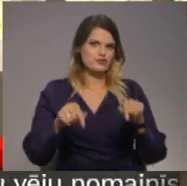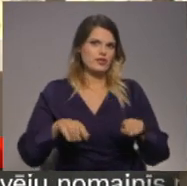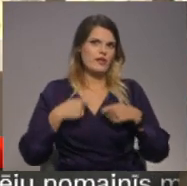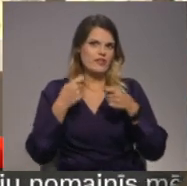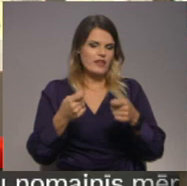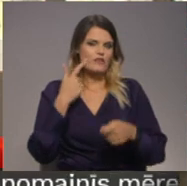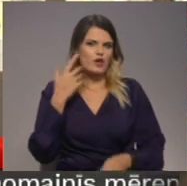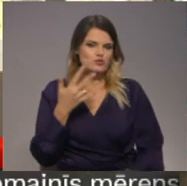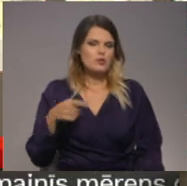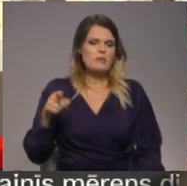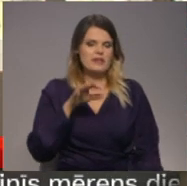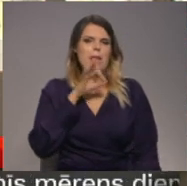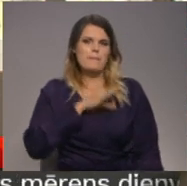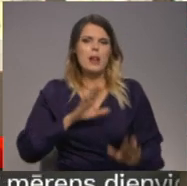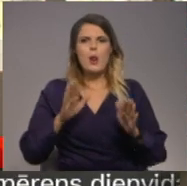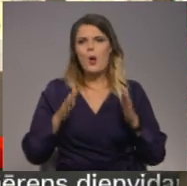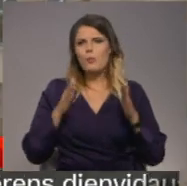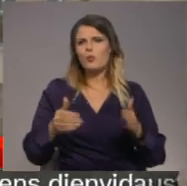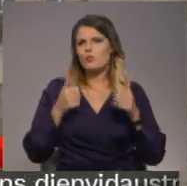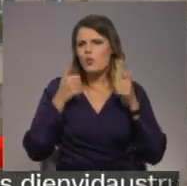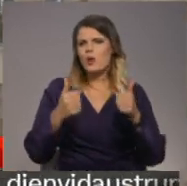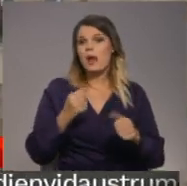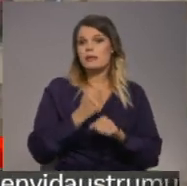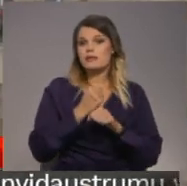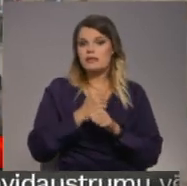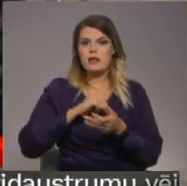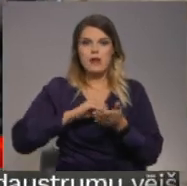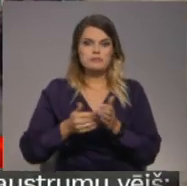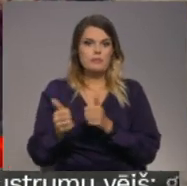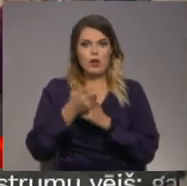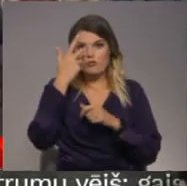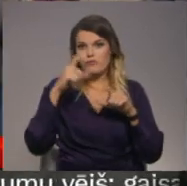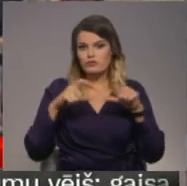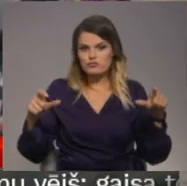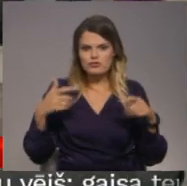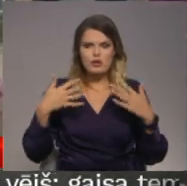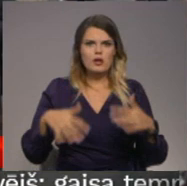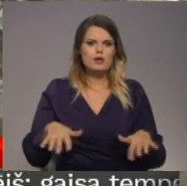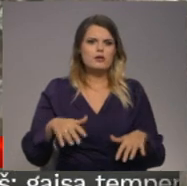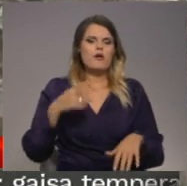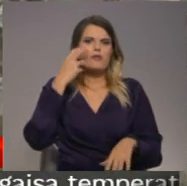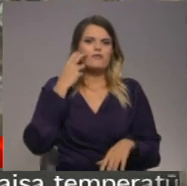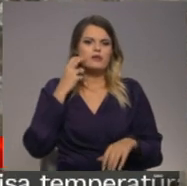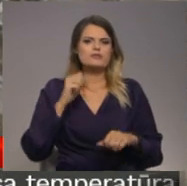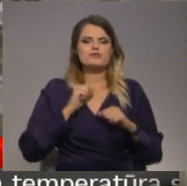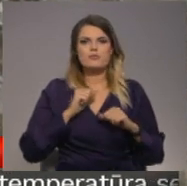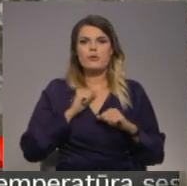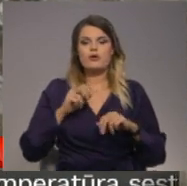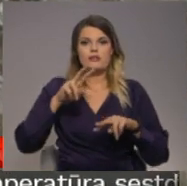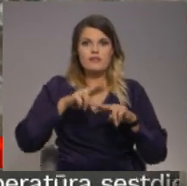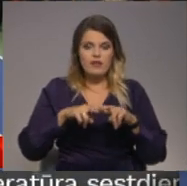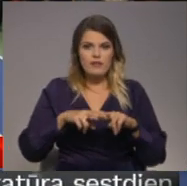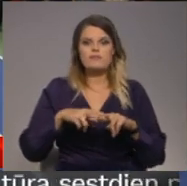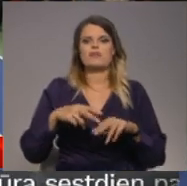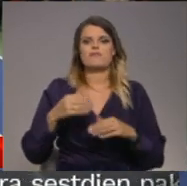domāju, ka viņi ir pelnījuši, lai būtu viņiem labi darba apstākļi. Blakus Ugāles vidusskolai savu laiku nokalpojušās sporta manēžas vietā uzcelta